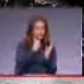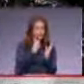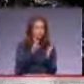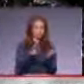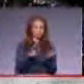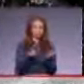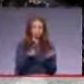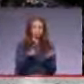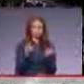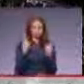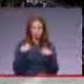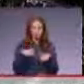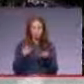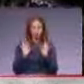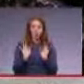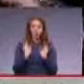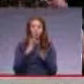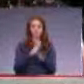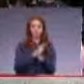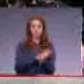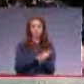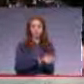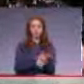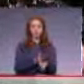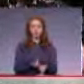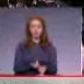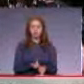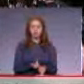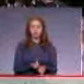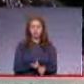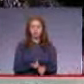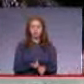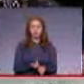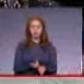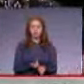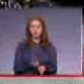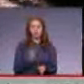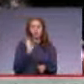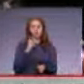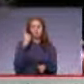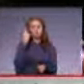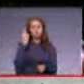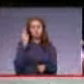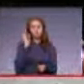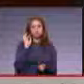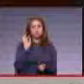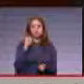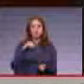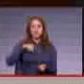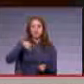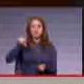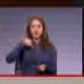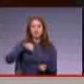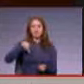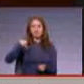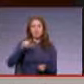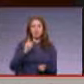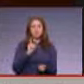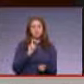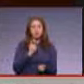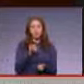زي الطباشير ما بيعملكش اي حاجه، طب ما هو برده دي مشكله كبرى. طبعا. ما هو ده الفساد اللي احنا كنا بنتكلم